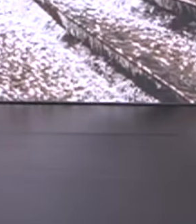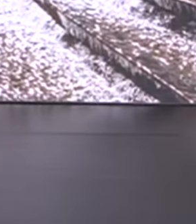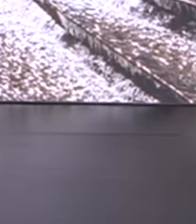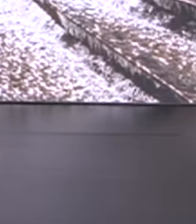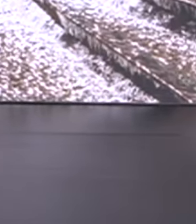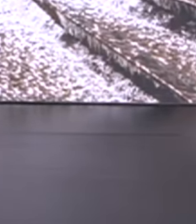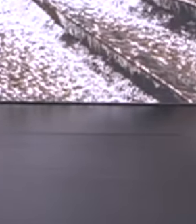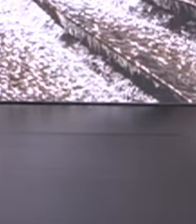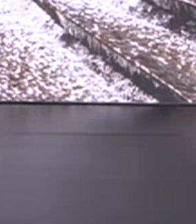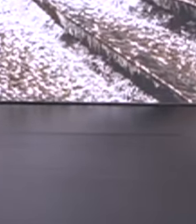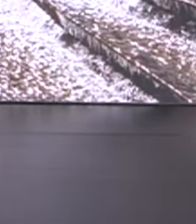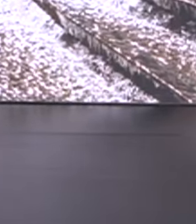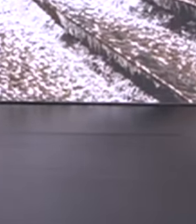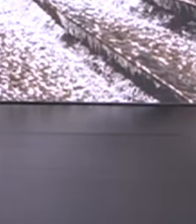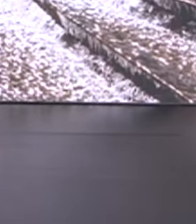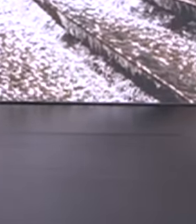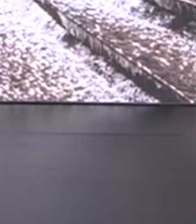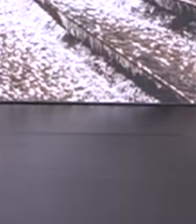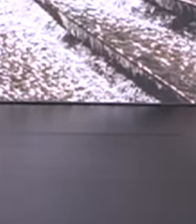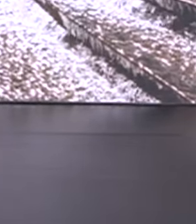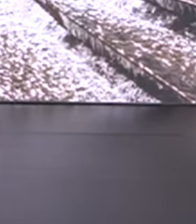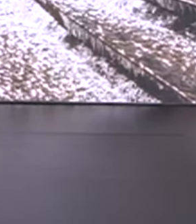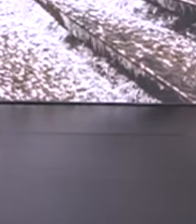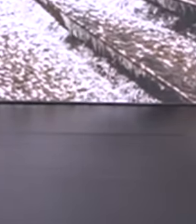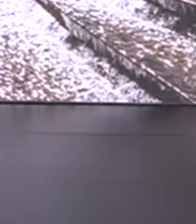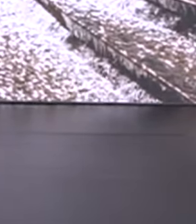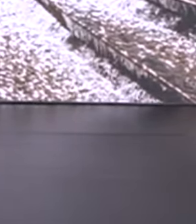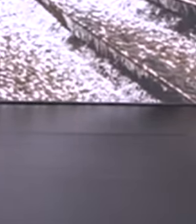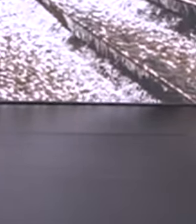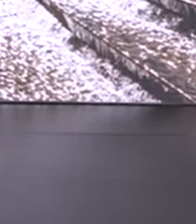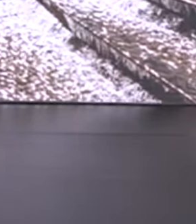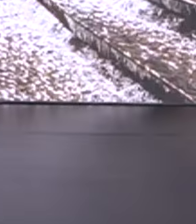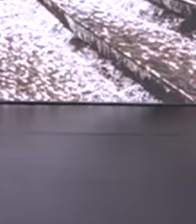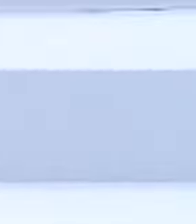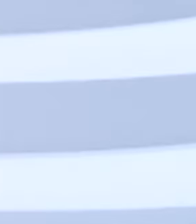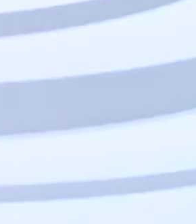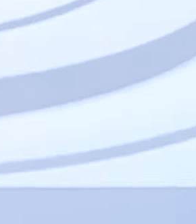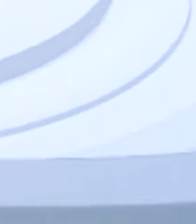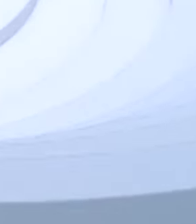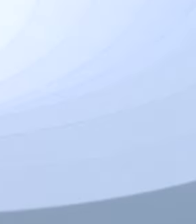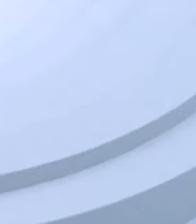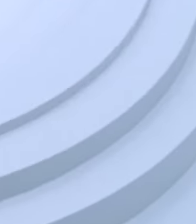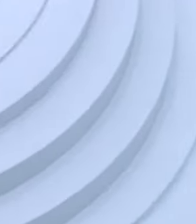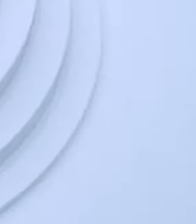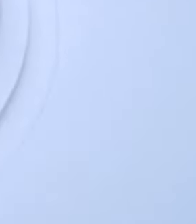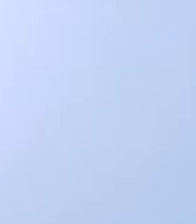жылыны көрсетеді. Назарларыңызға рахмет, ұлттық арна қосулы болсын.